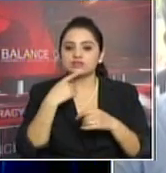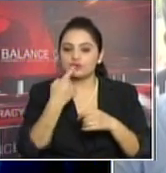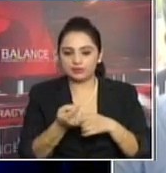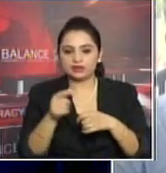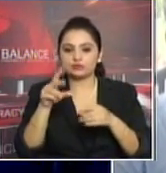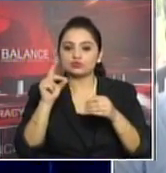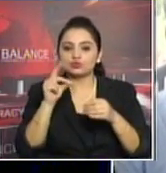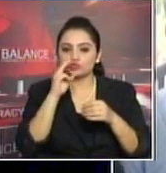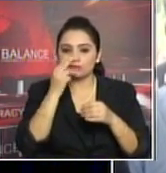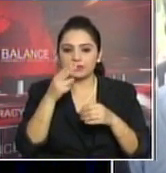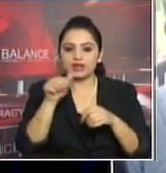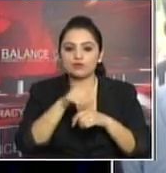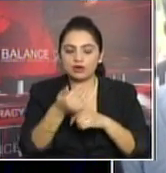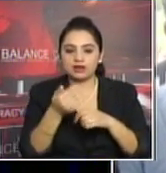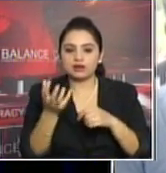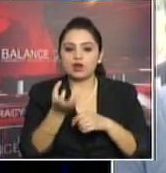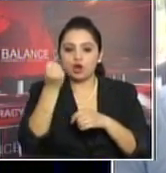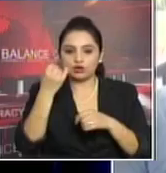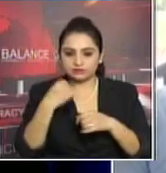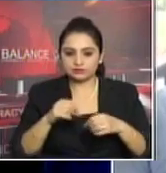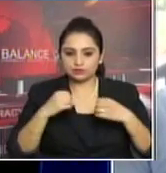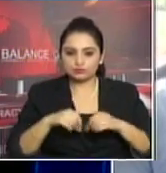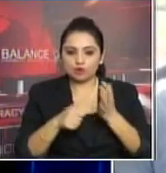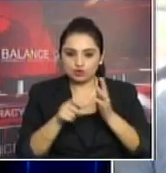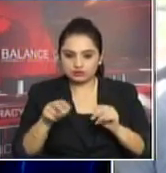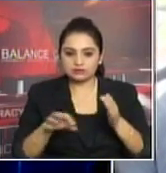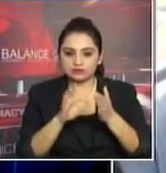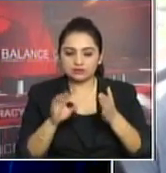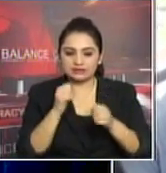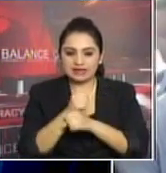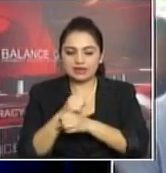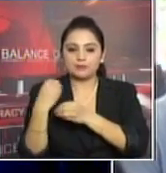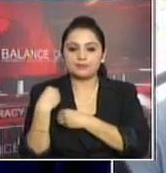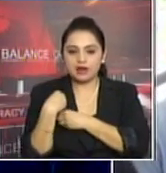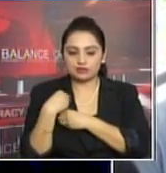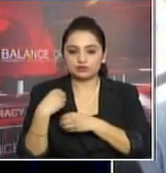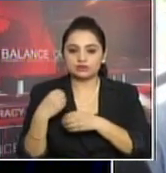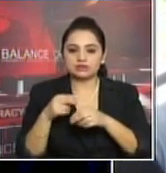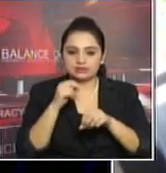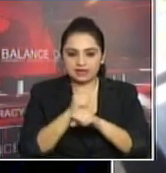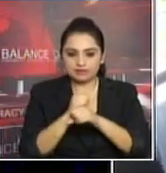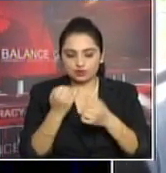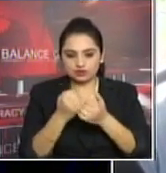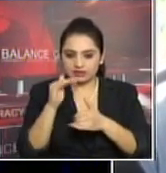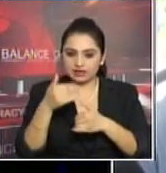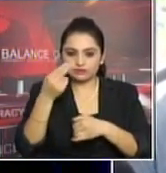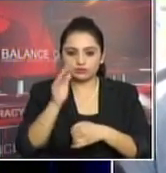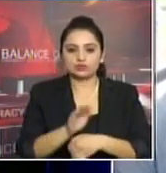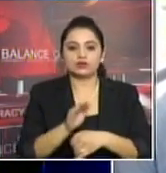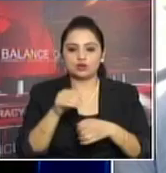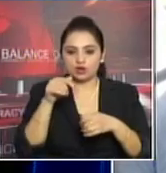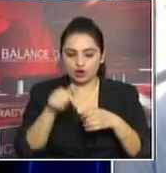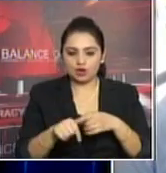वरियतामा रहनुभएका घिमिरेले अख्तियार दुरुपयोग अनुसन्धान आयोगको कार्यभाग प्रमुख आयुक्तको जिम्मेवारी सम्हाल्दै आउनुभएको छ।